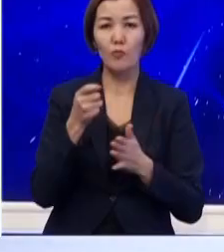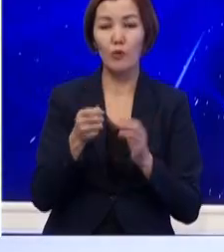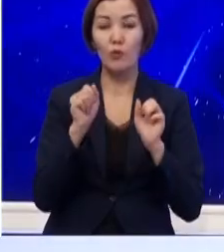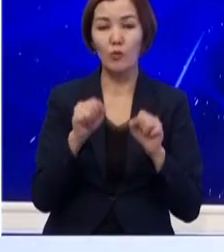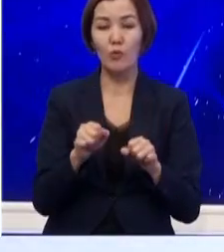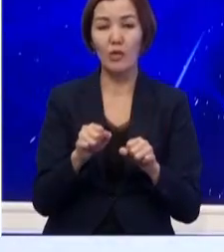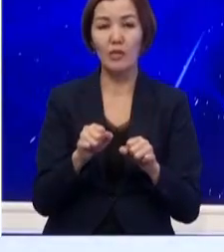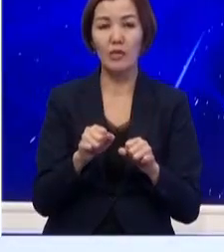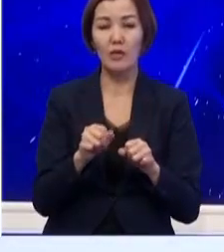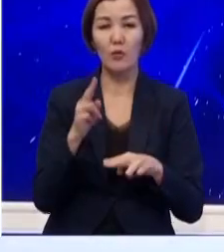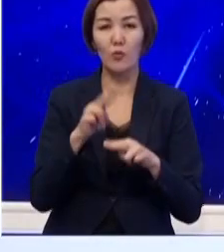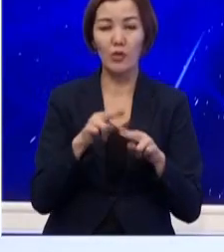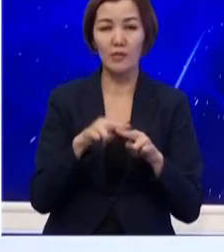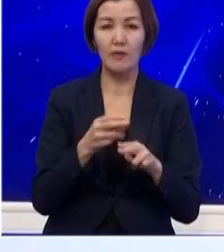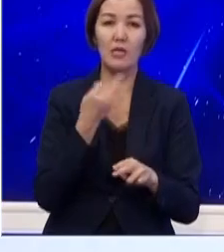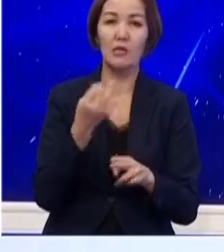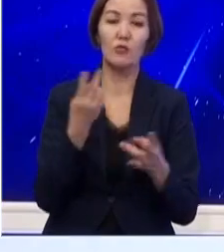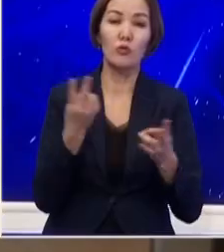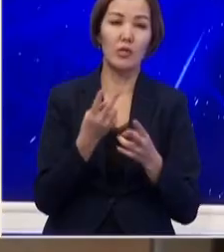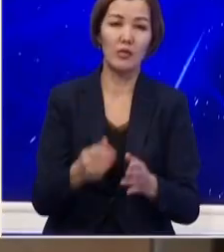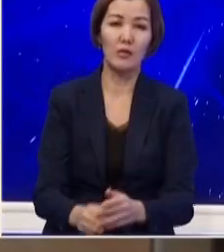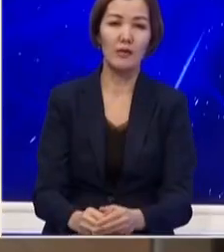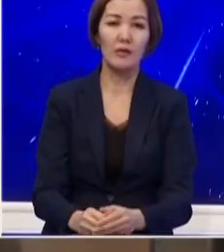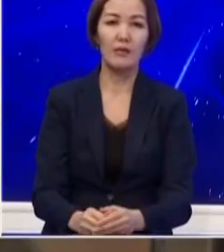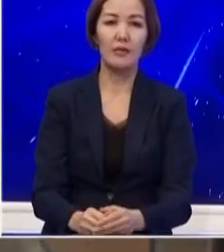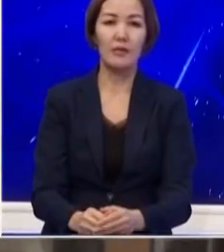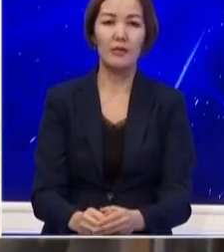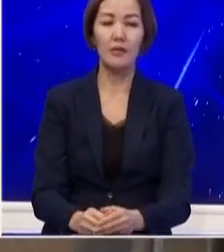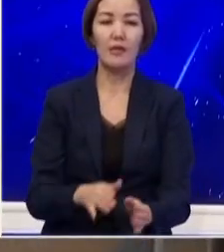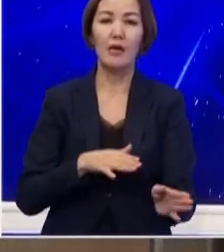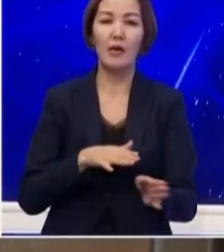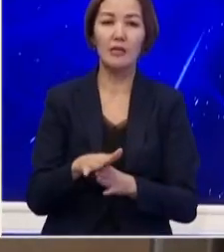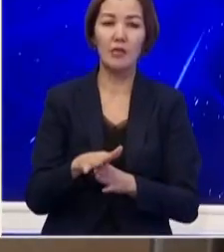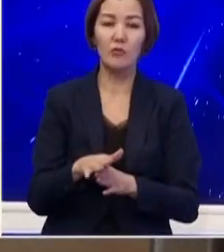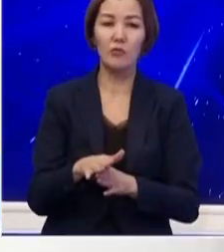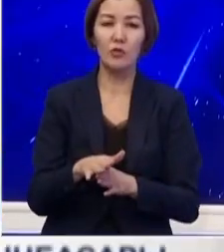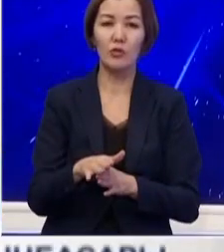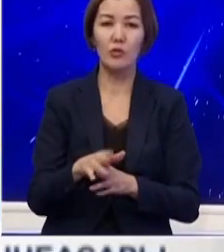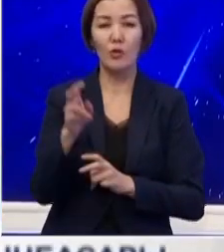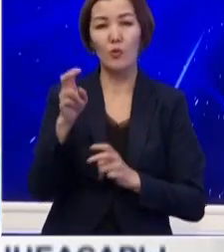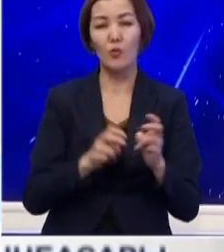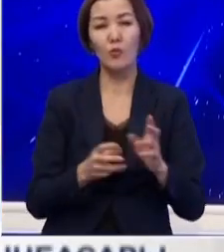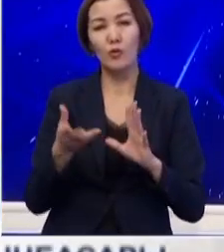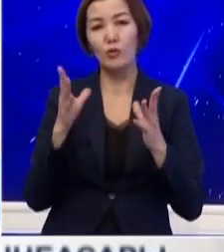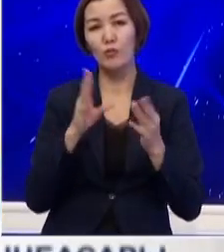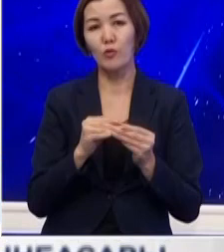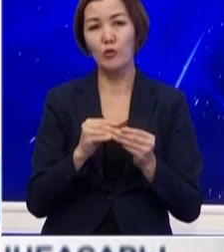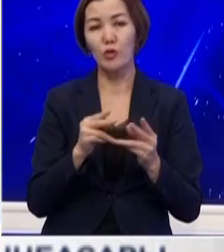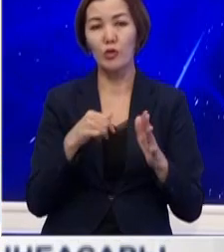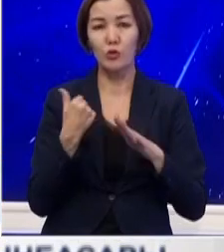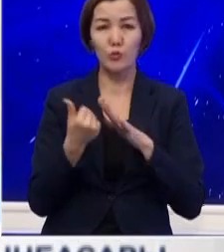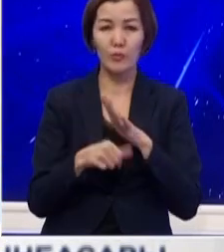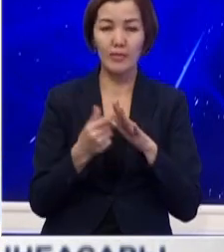мен қызығушылығы болса жеткілікті, дейді жауапты мамандар. Ол атқарушылық өндіріс бойынша жұмыссыз